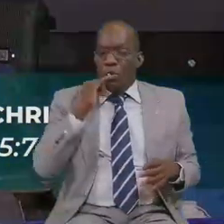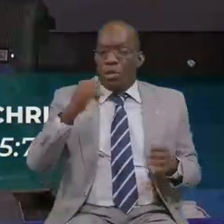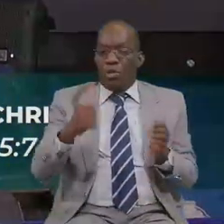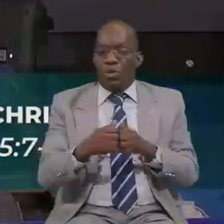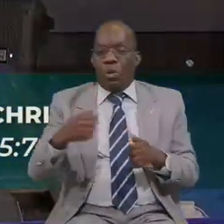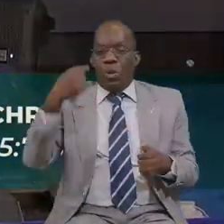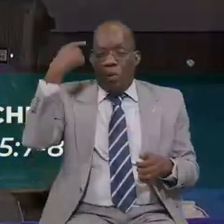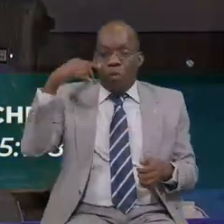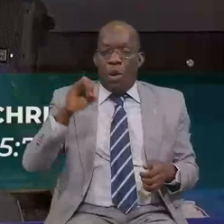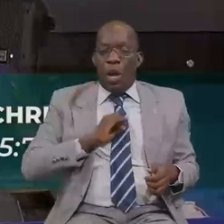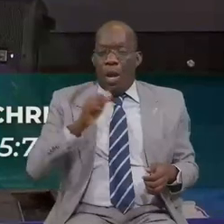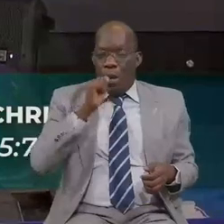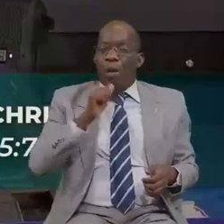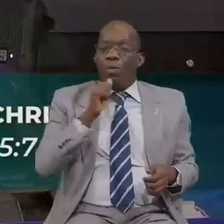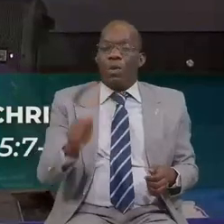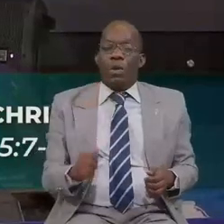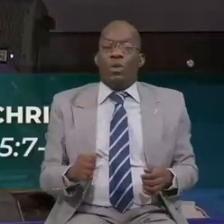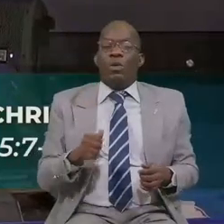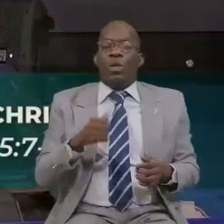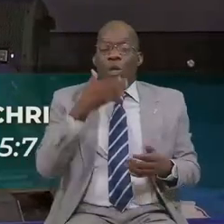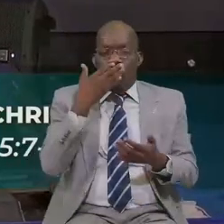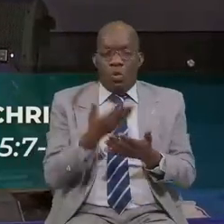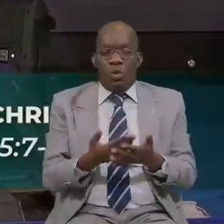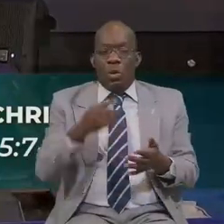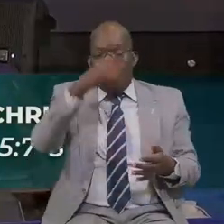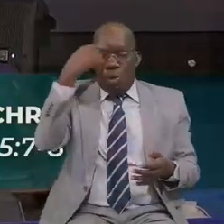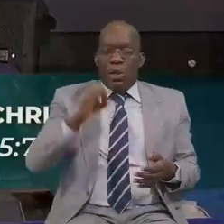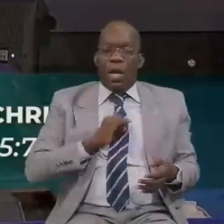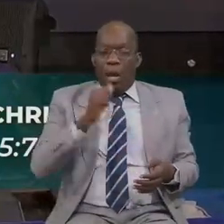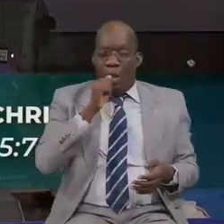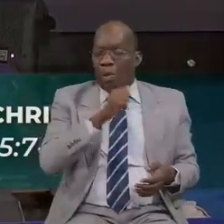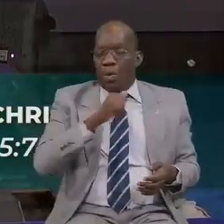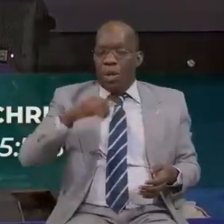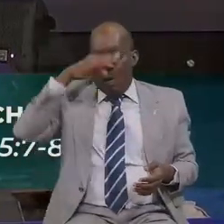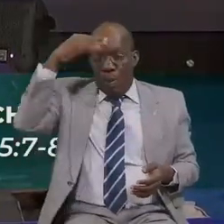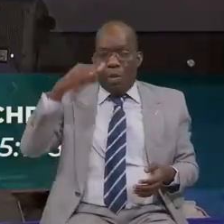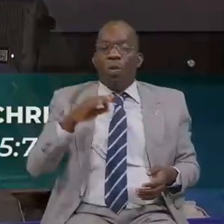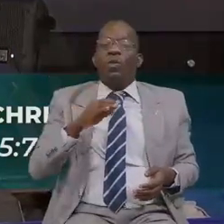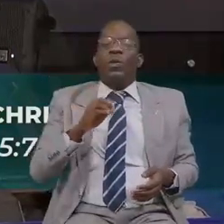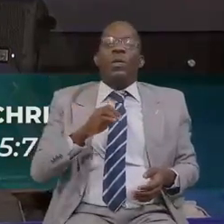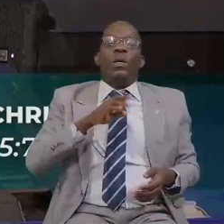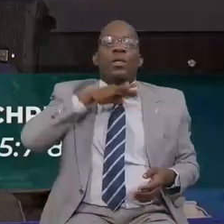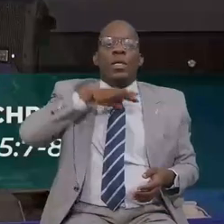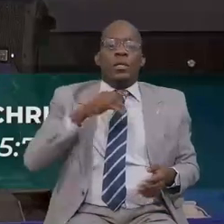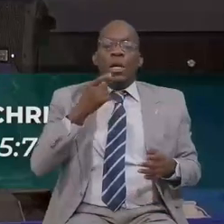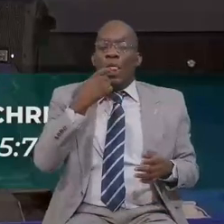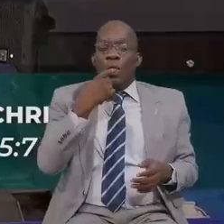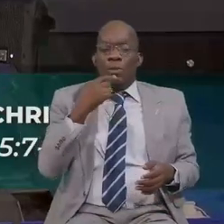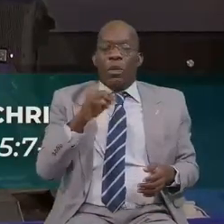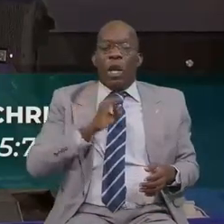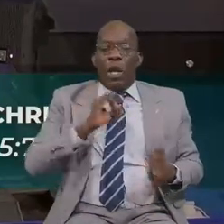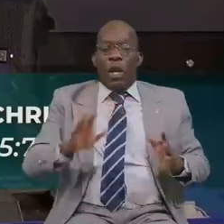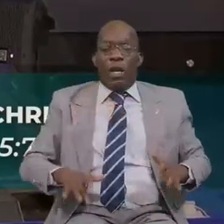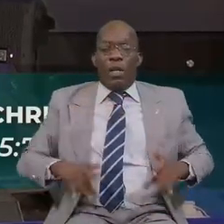car je suis perdu. Je suis un homme dont les lèvres sont impures. J'habite au milieu du